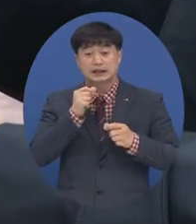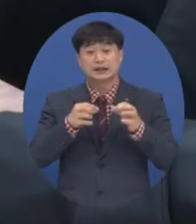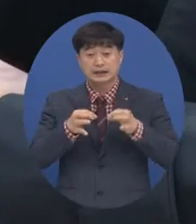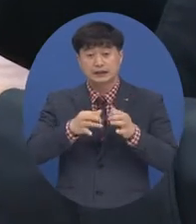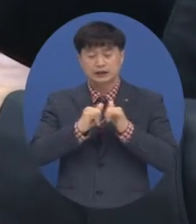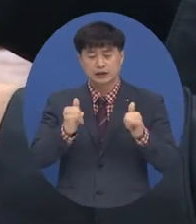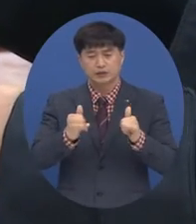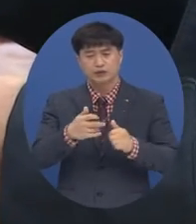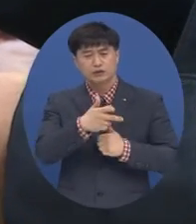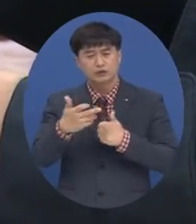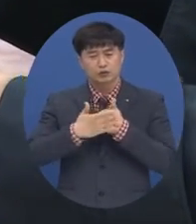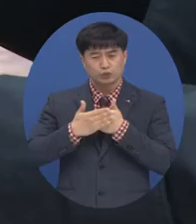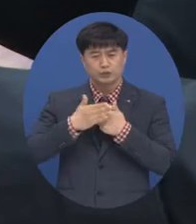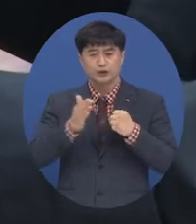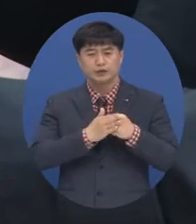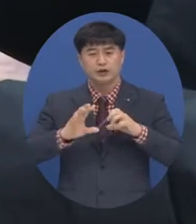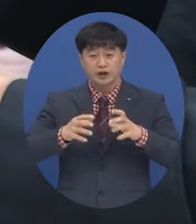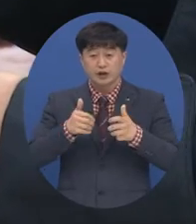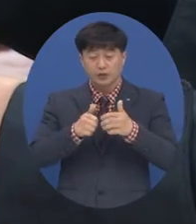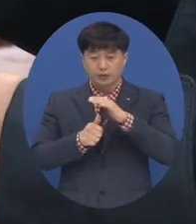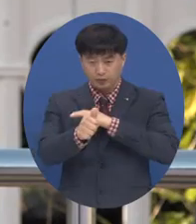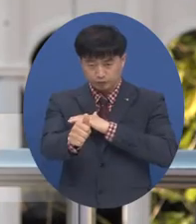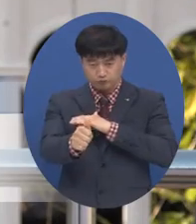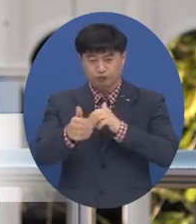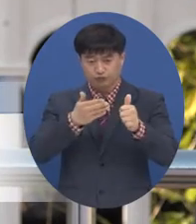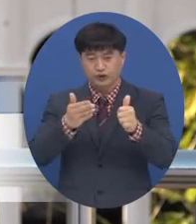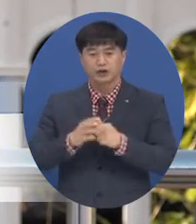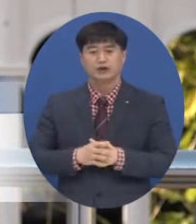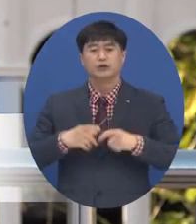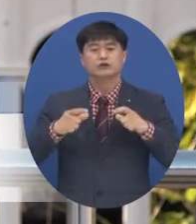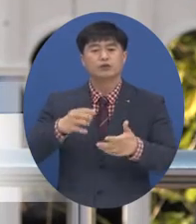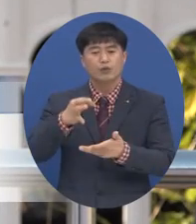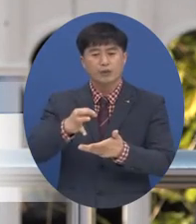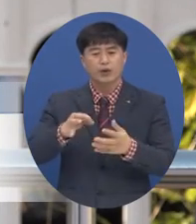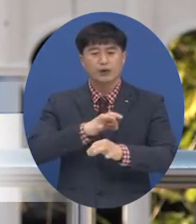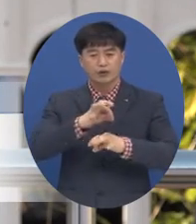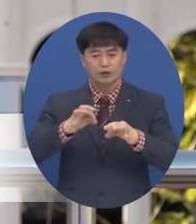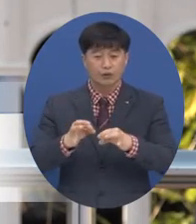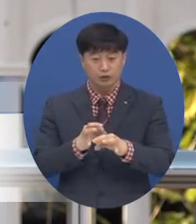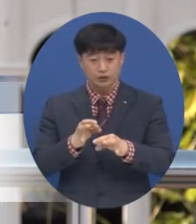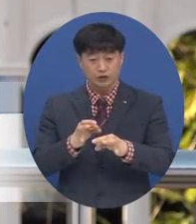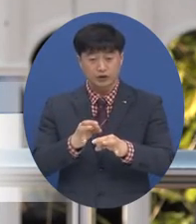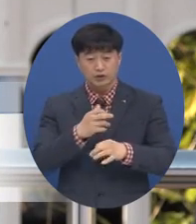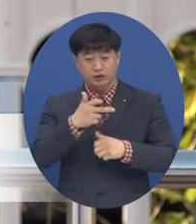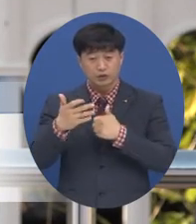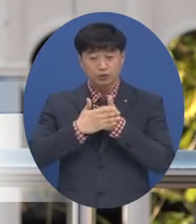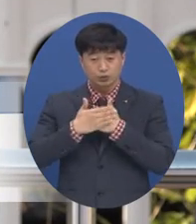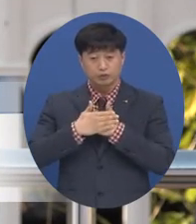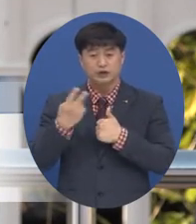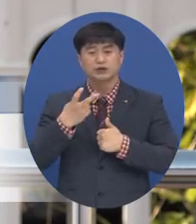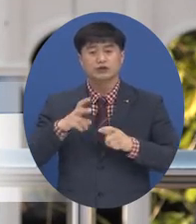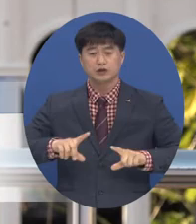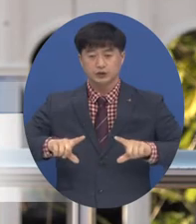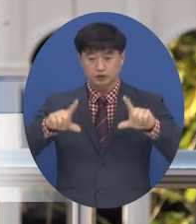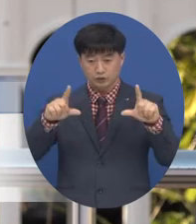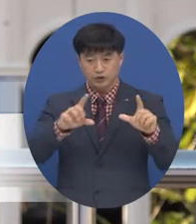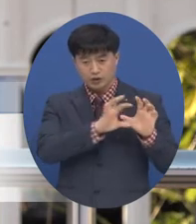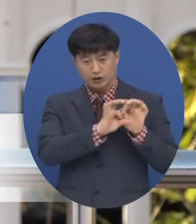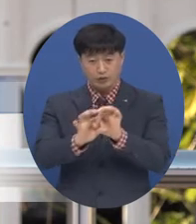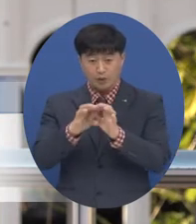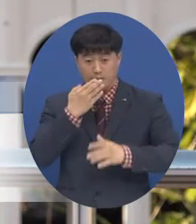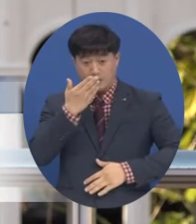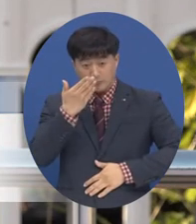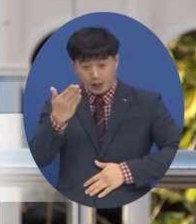지역화폐 예산을 증액해달라고 호소했습니다. 지역화폐라는 경제 백신이 2020년에도 이어질